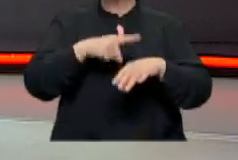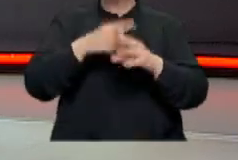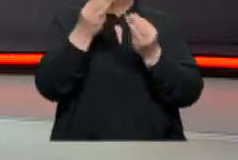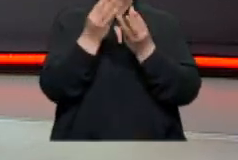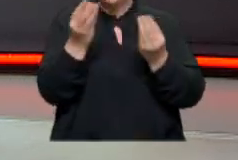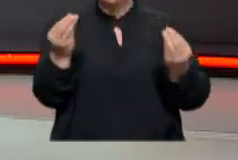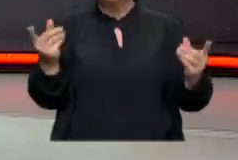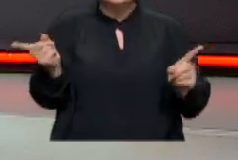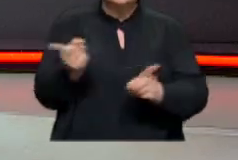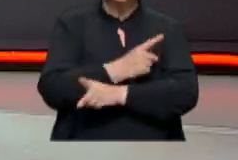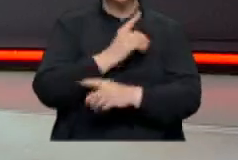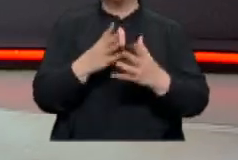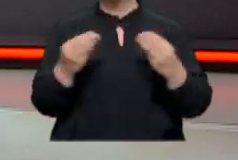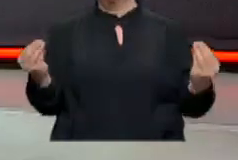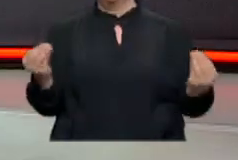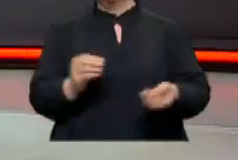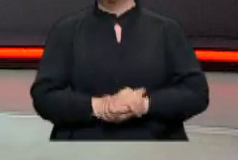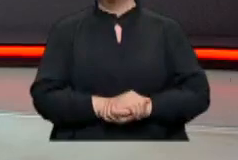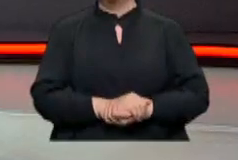çok şey kayboldu.